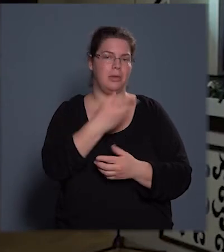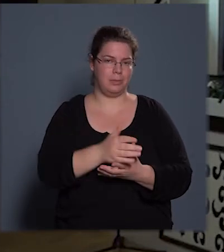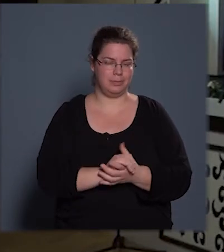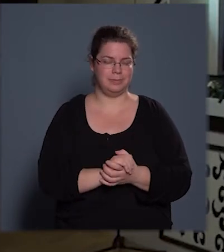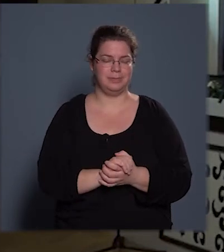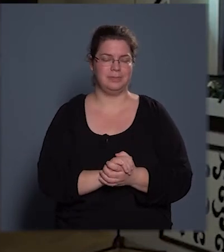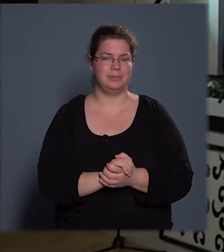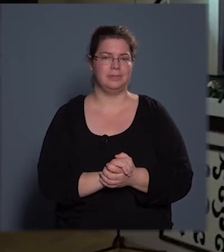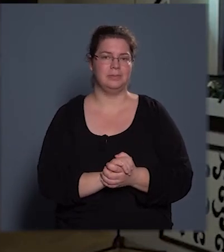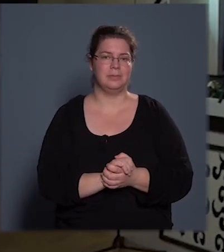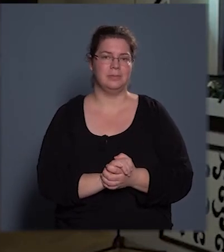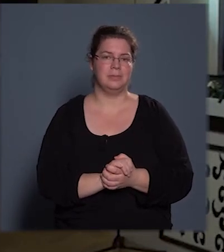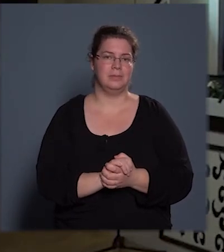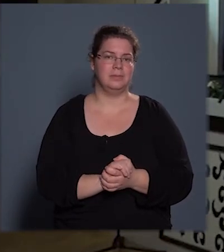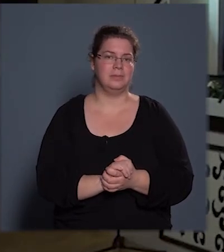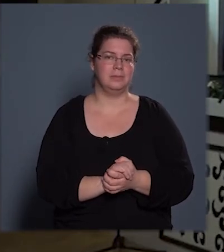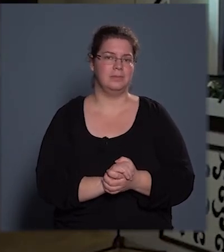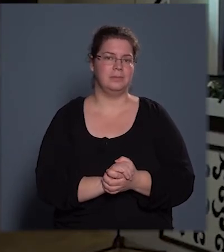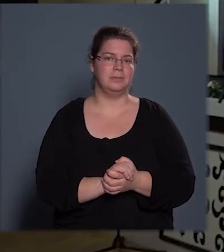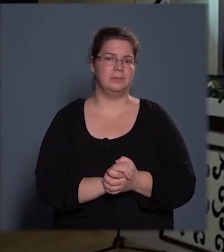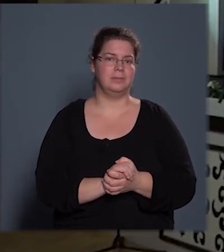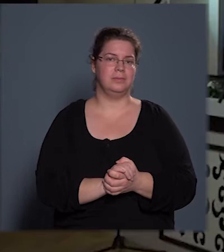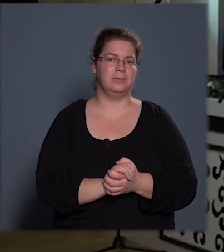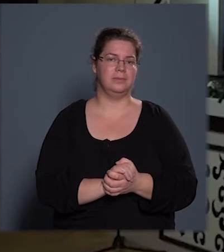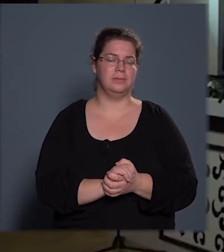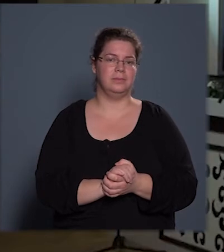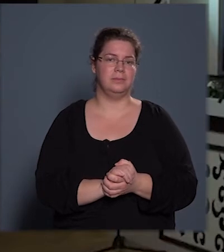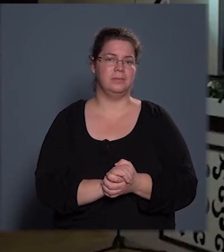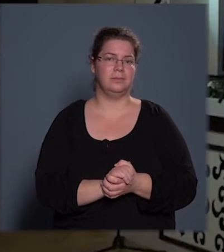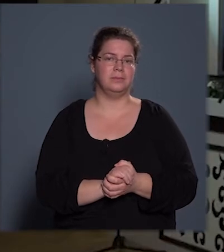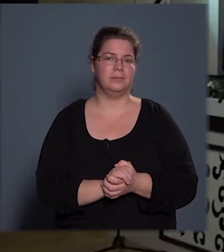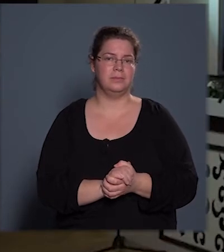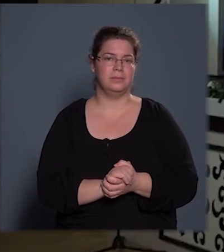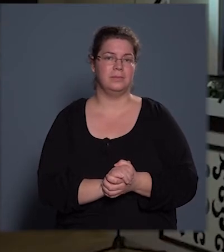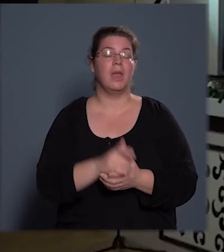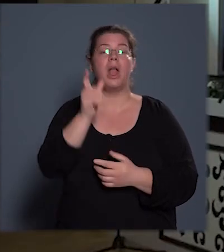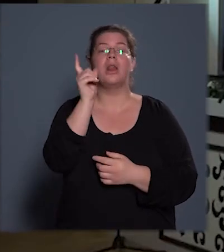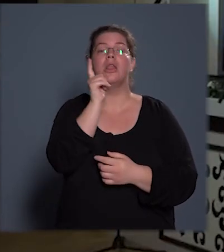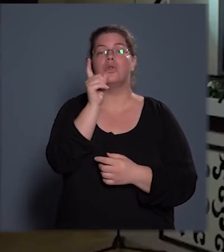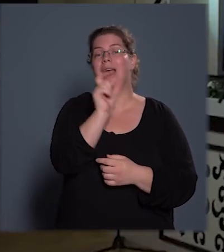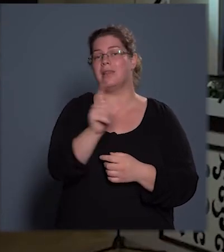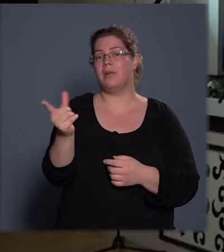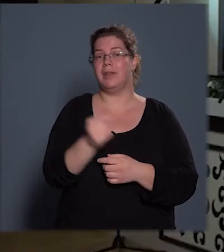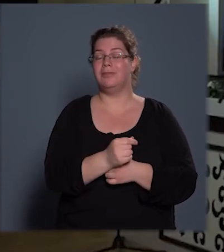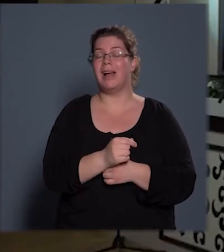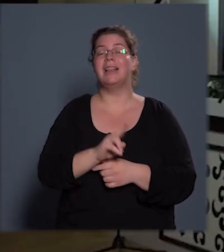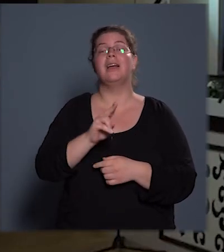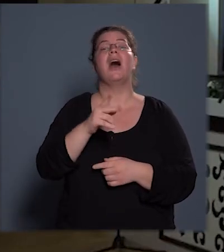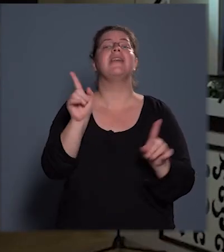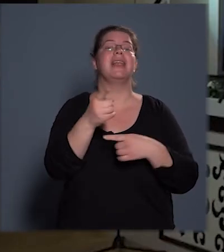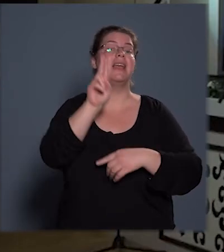den Teufel vertreibt und die Menschen fröhlich macht. Luther szavaival a zene Isten